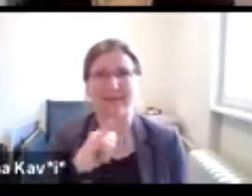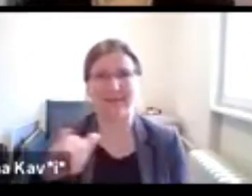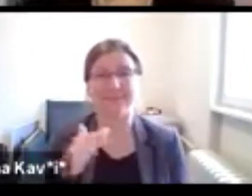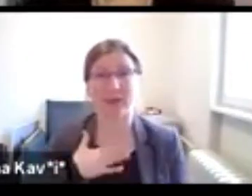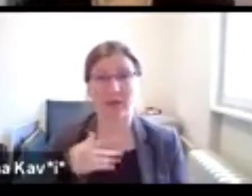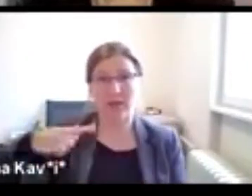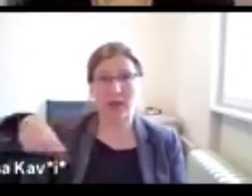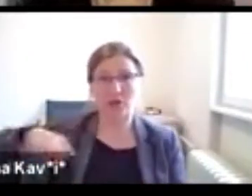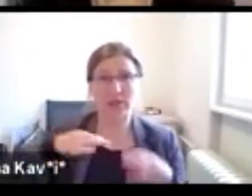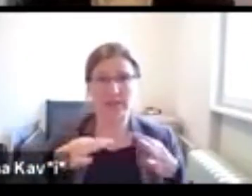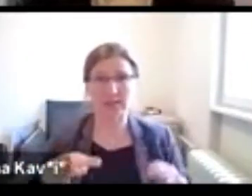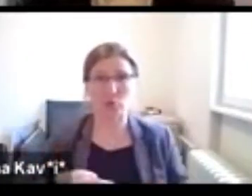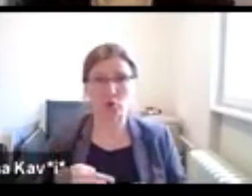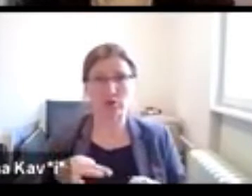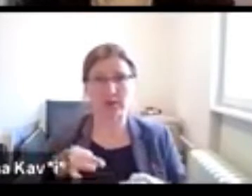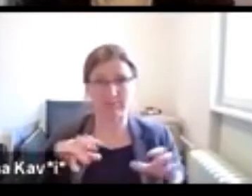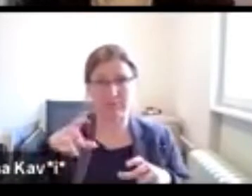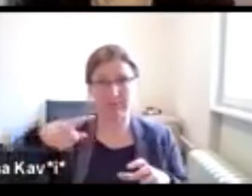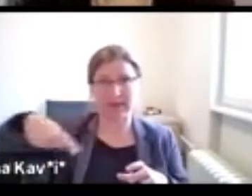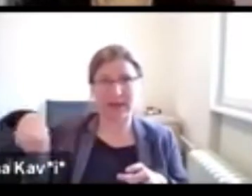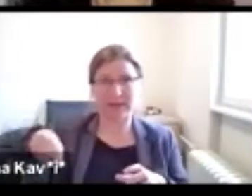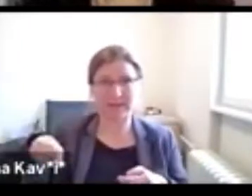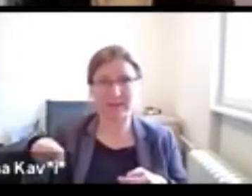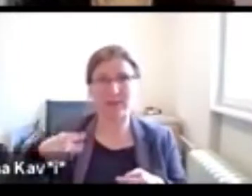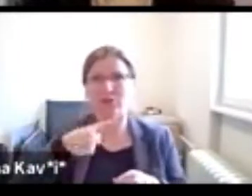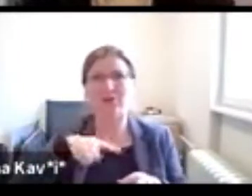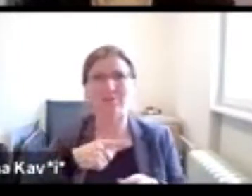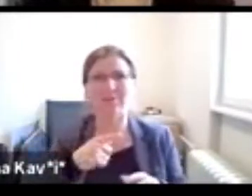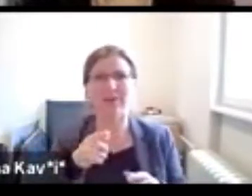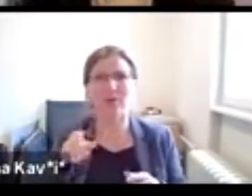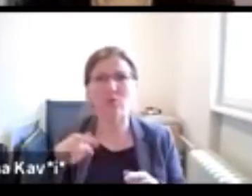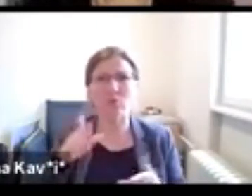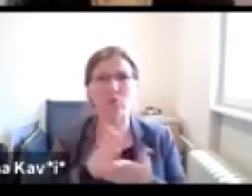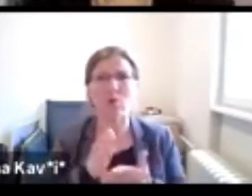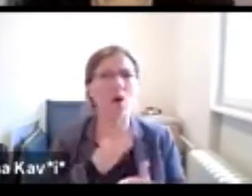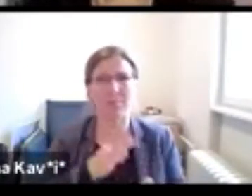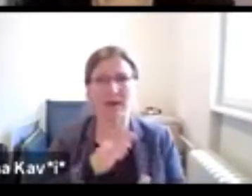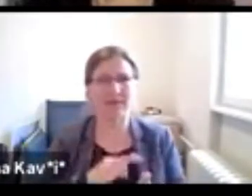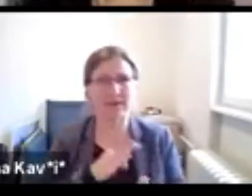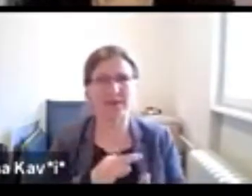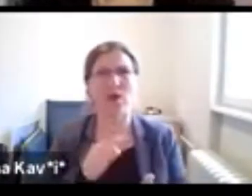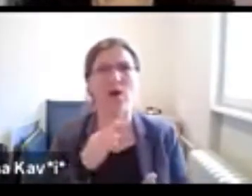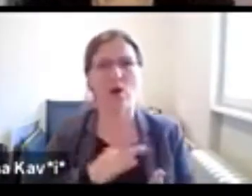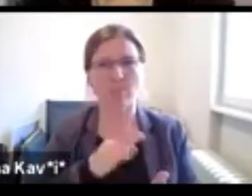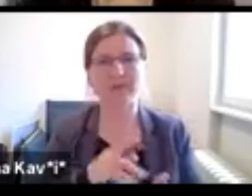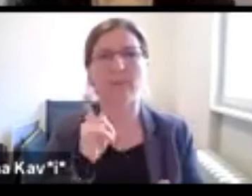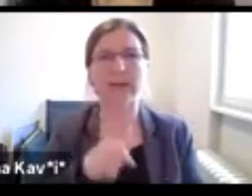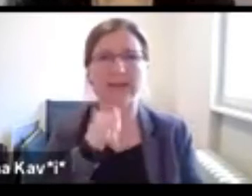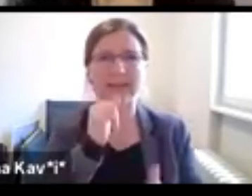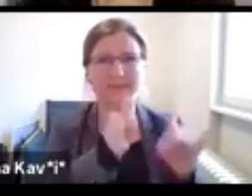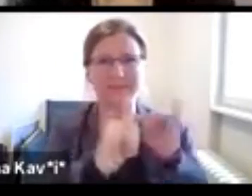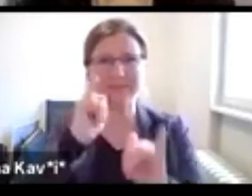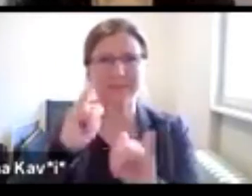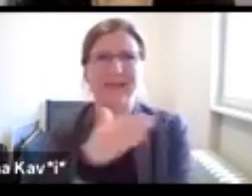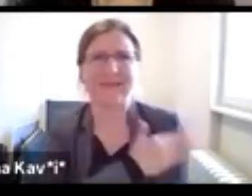zapravo mogu čak reći kroz sve usluge koje provodimo, na neki način imaju obveza odlaska na teren i